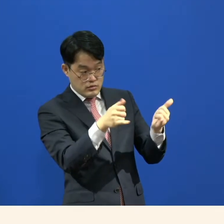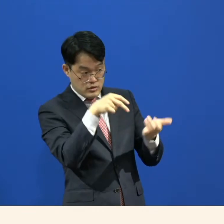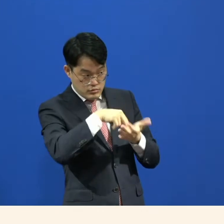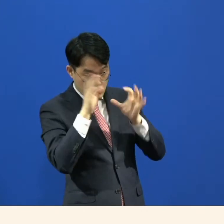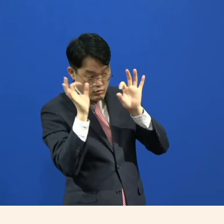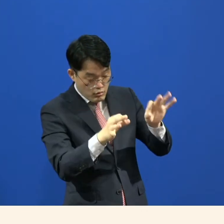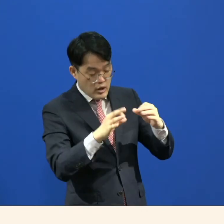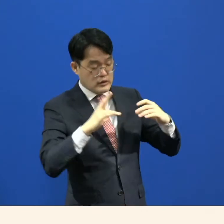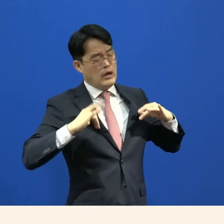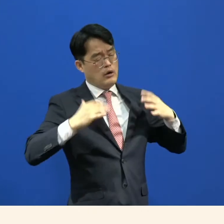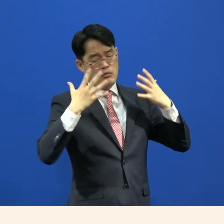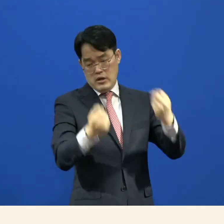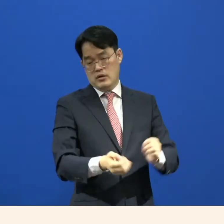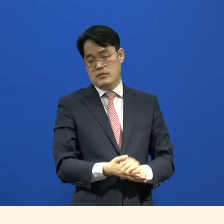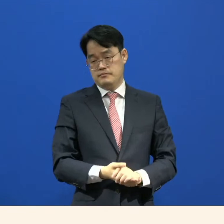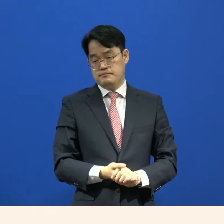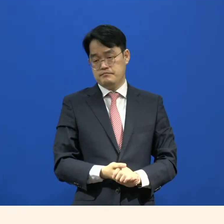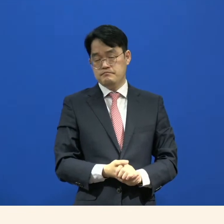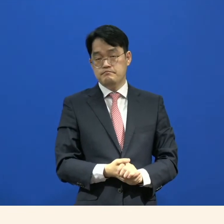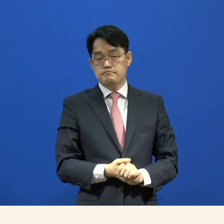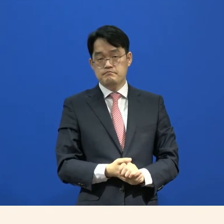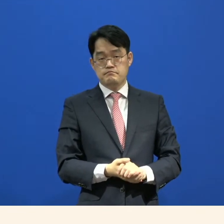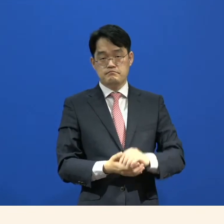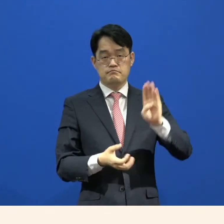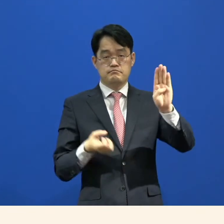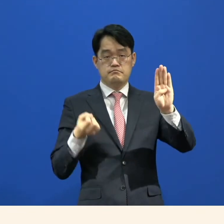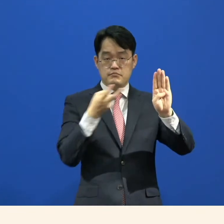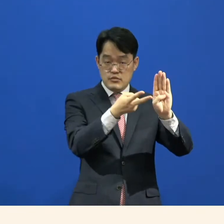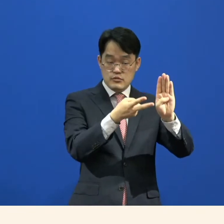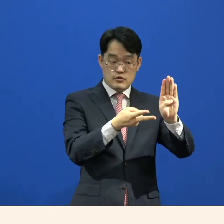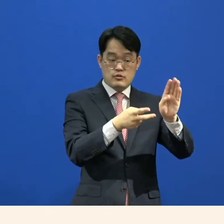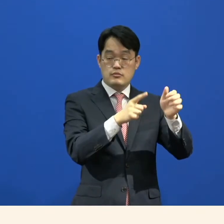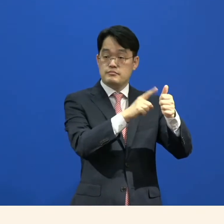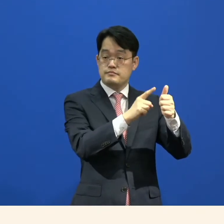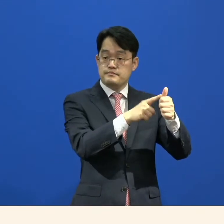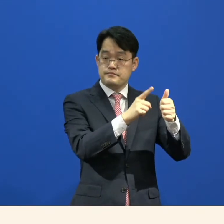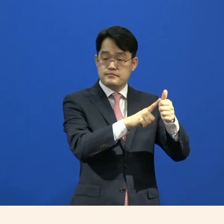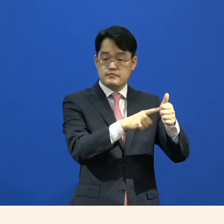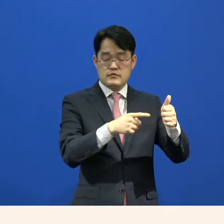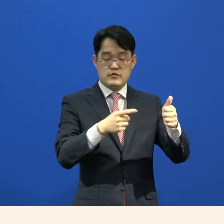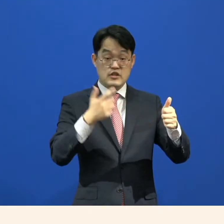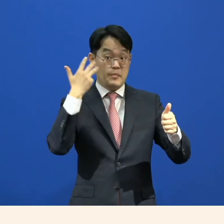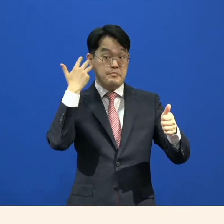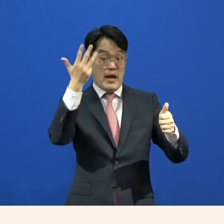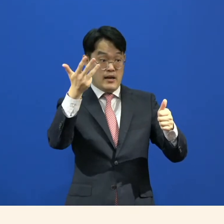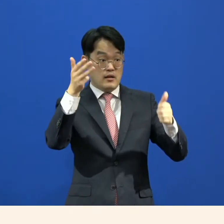있습니다. 나는 8일 만에 할례를 받고, 와, 이거는 정통 유대인,